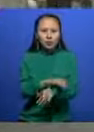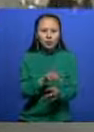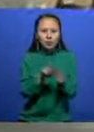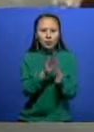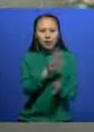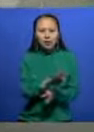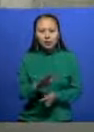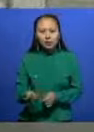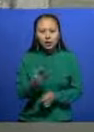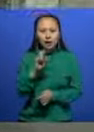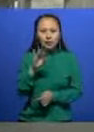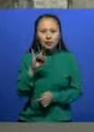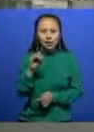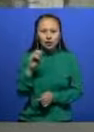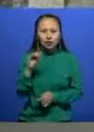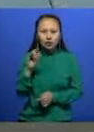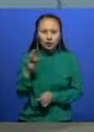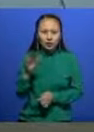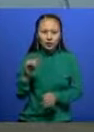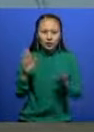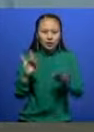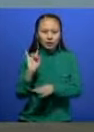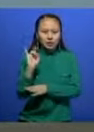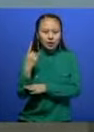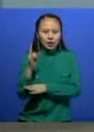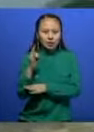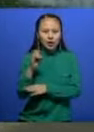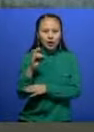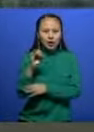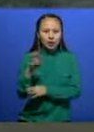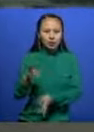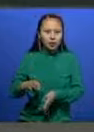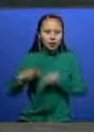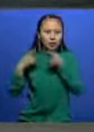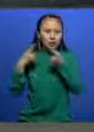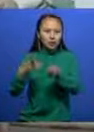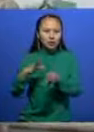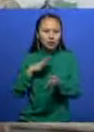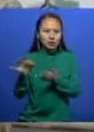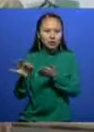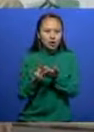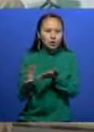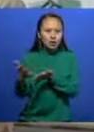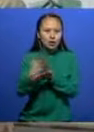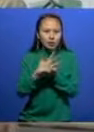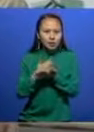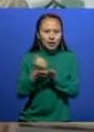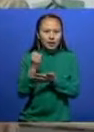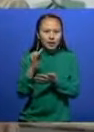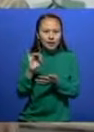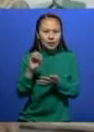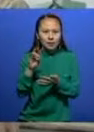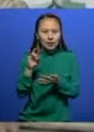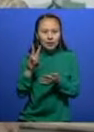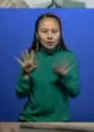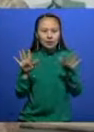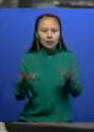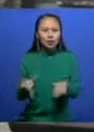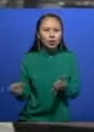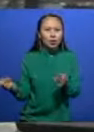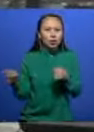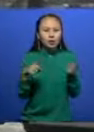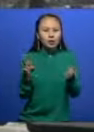жұбайымен және баласымен, сондай-ақ Эльмира Ақжанова сәбиімен араб елінің аумағынан шығарылған болатын. Йеменнен басқа елдердің де азаматтары